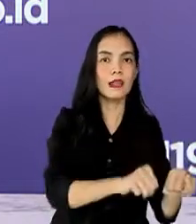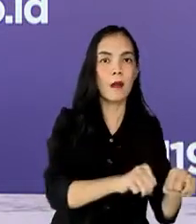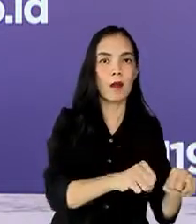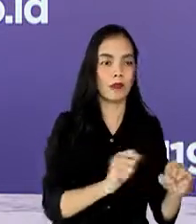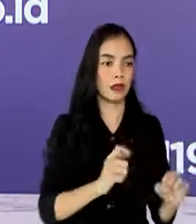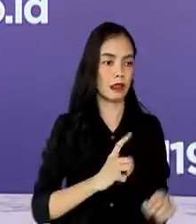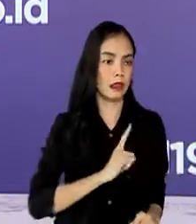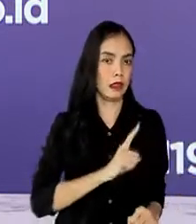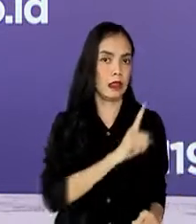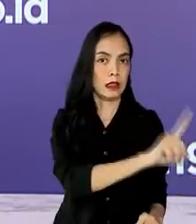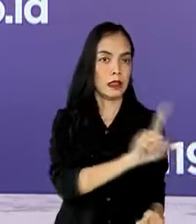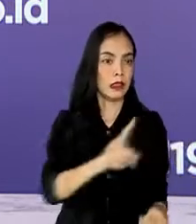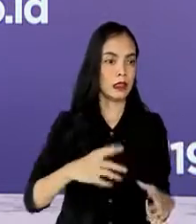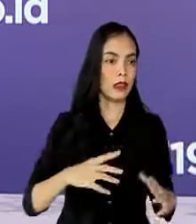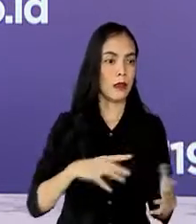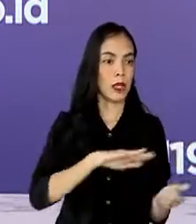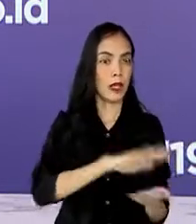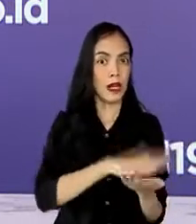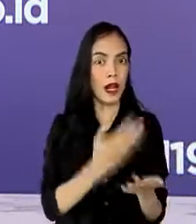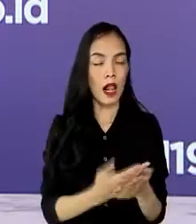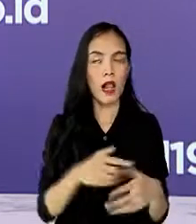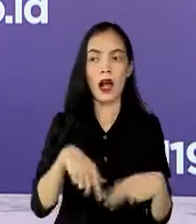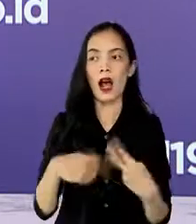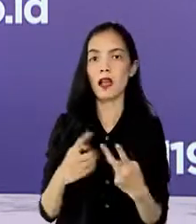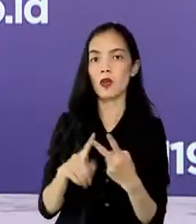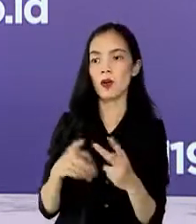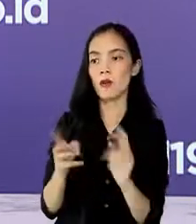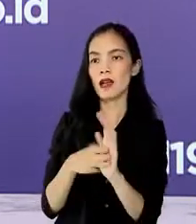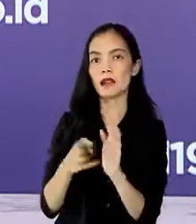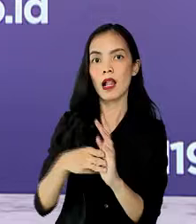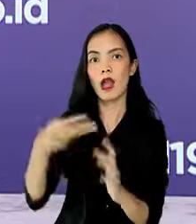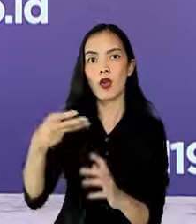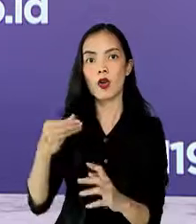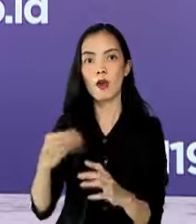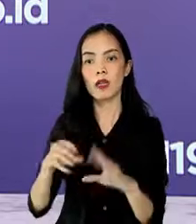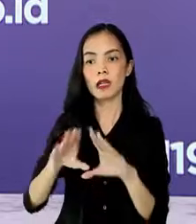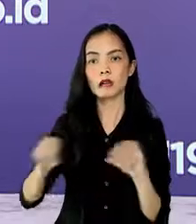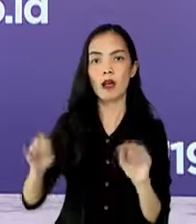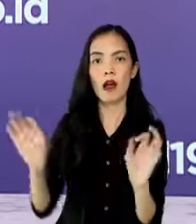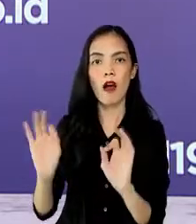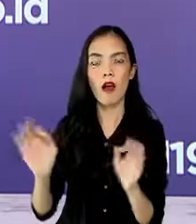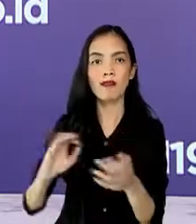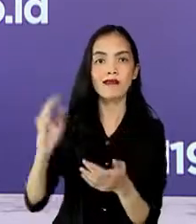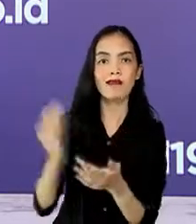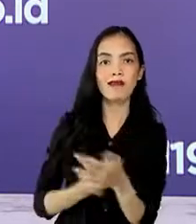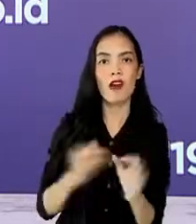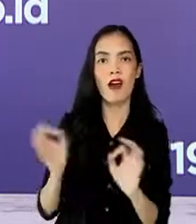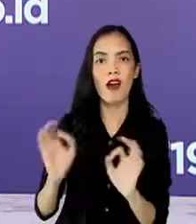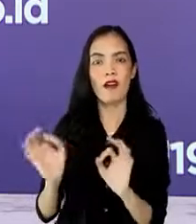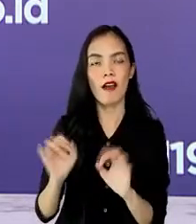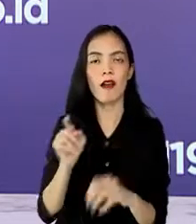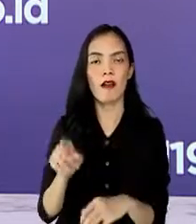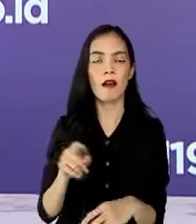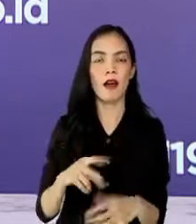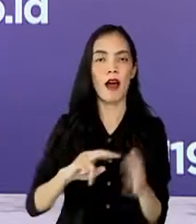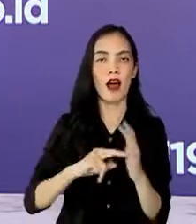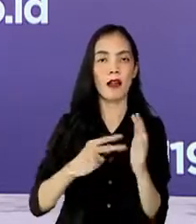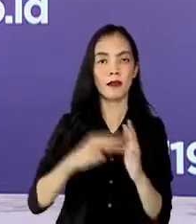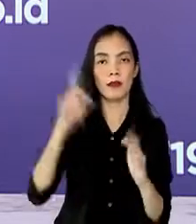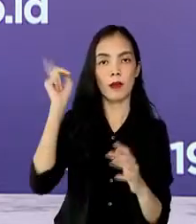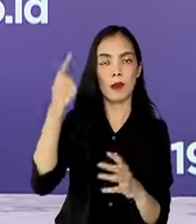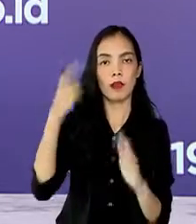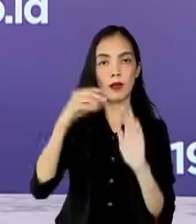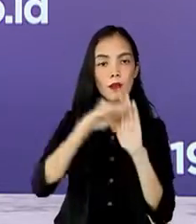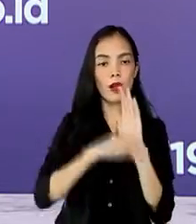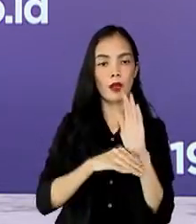ekonomi yang mengakibatkan kehilangan pekerjaan dan mata pencaharian Oleh karena itu kebijakan yang diberlakukan